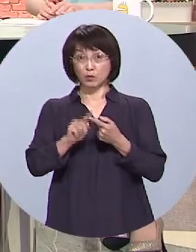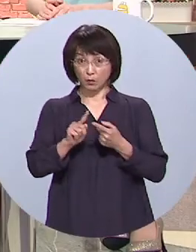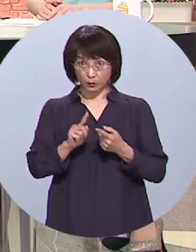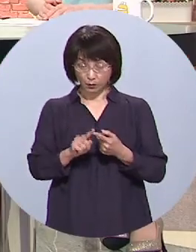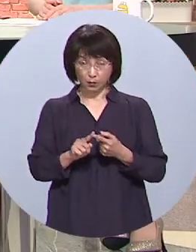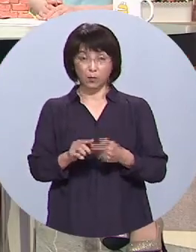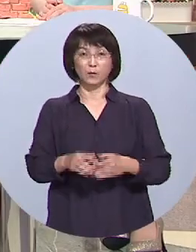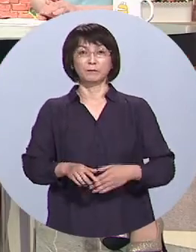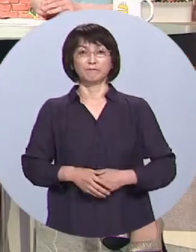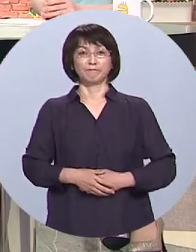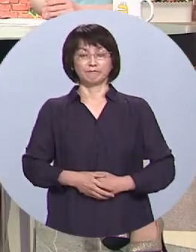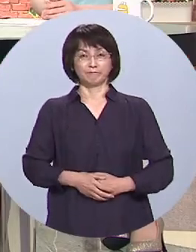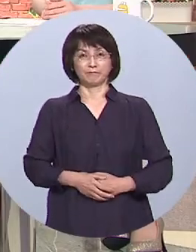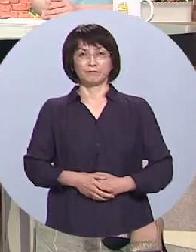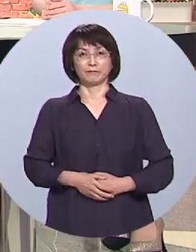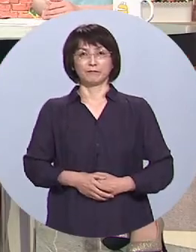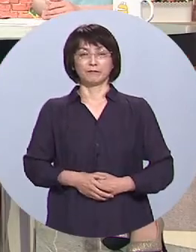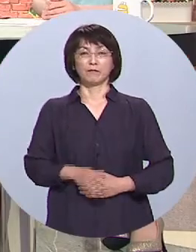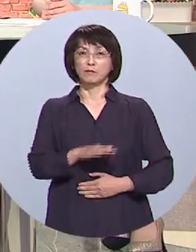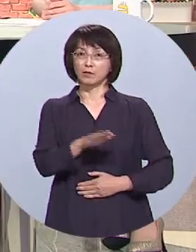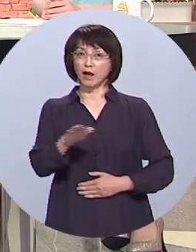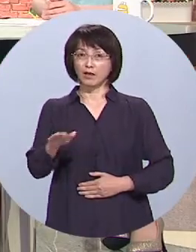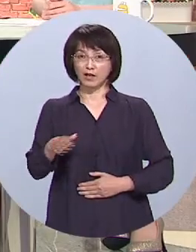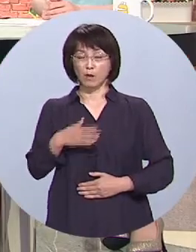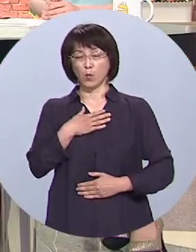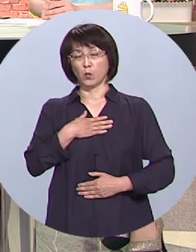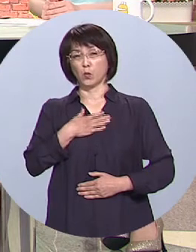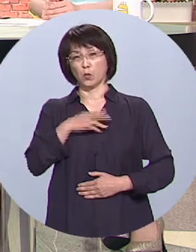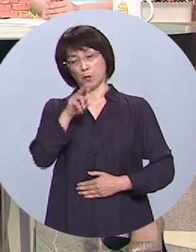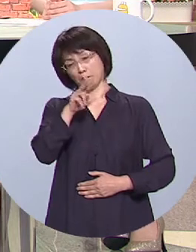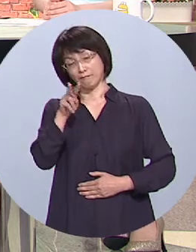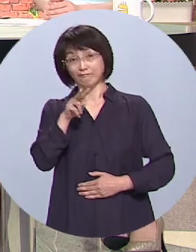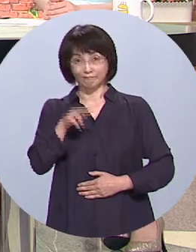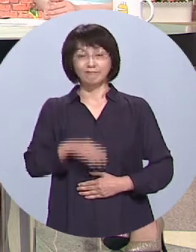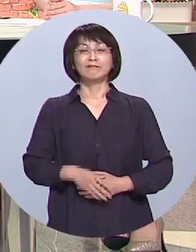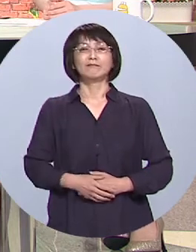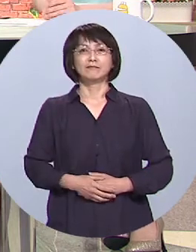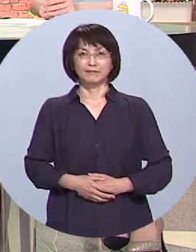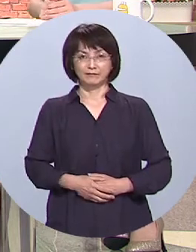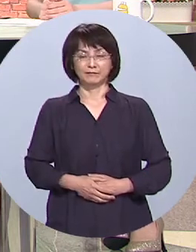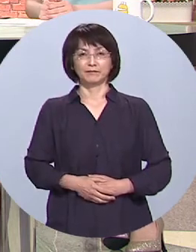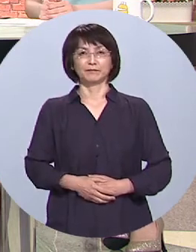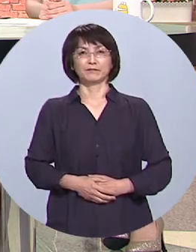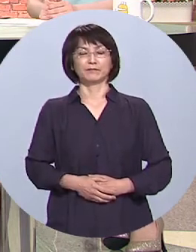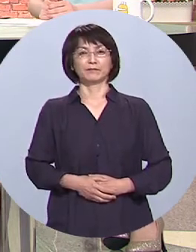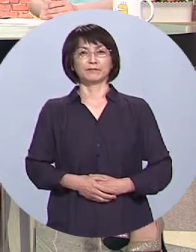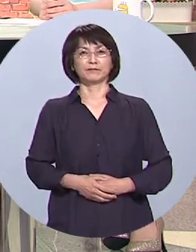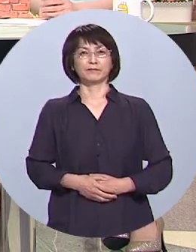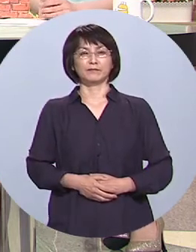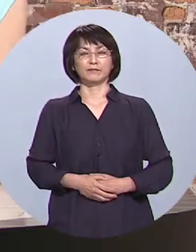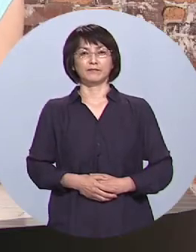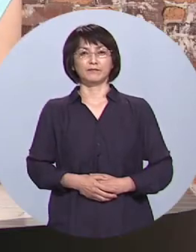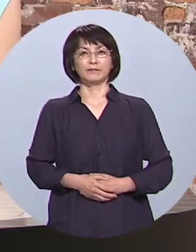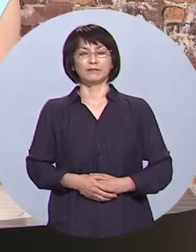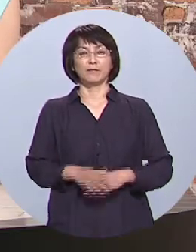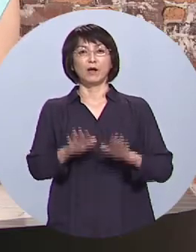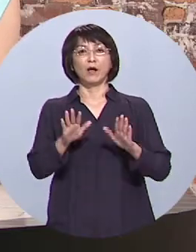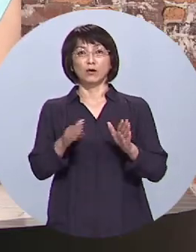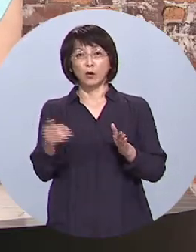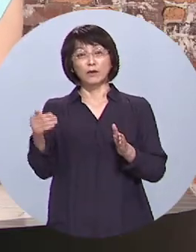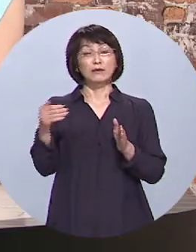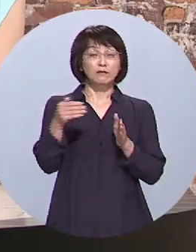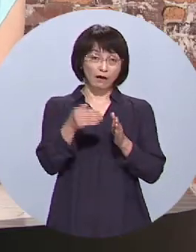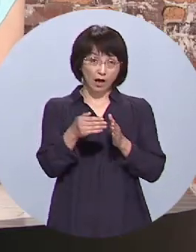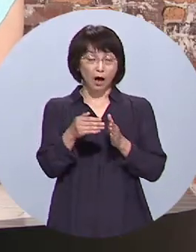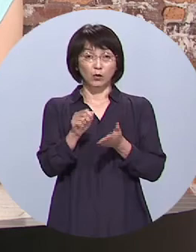鮮やかですよ緑が、ね、 皆さんも 松井さんもそう涼しげだし、 ね、いやもう涼しくお送りしていきましょう。 そうですね、はい、そして今日も後半に